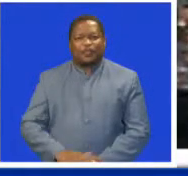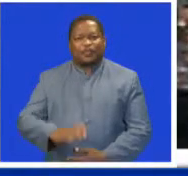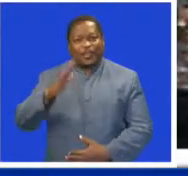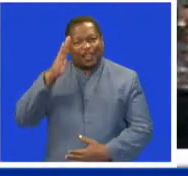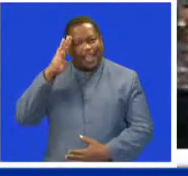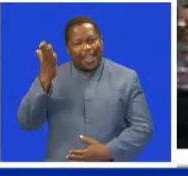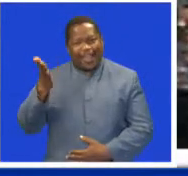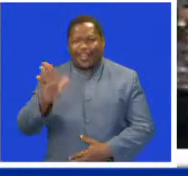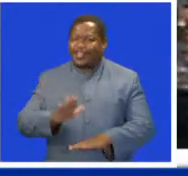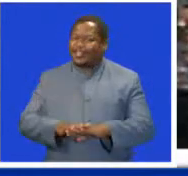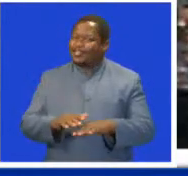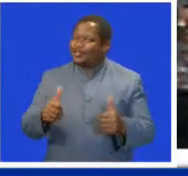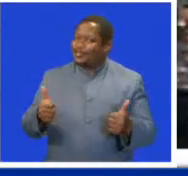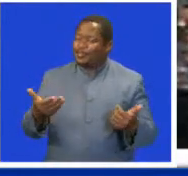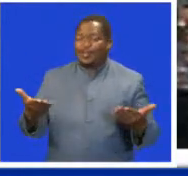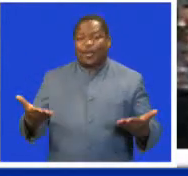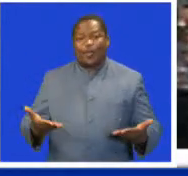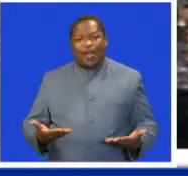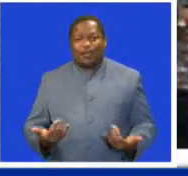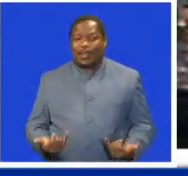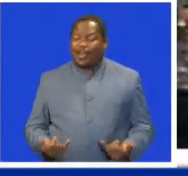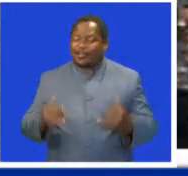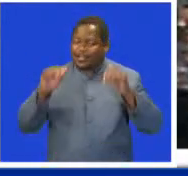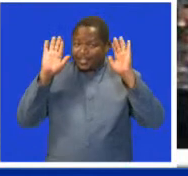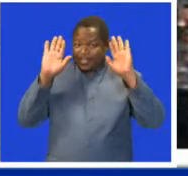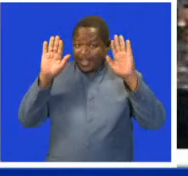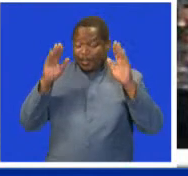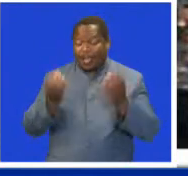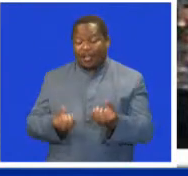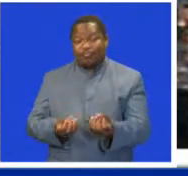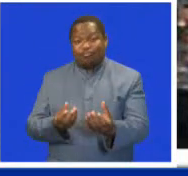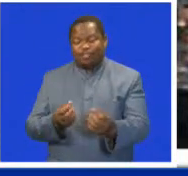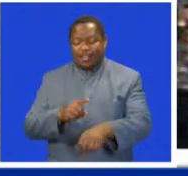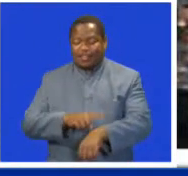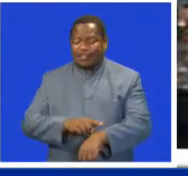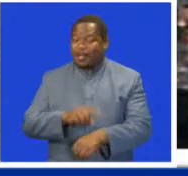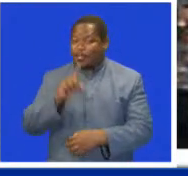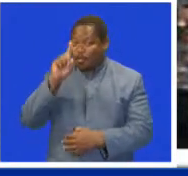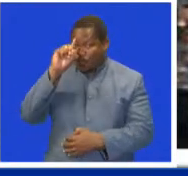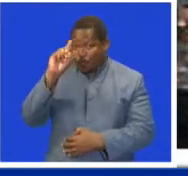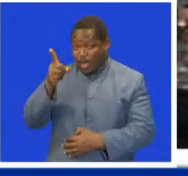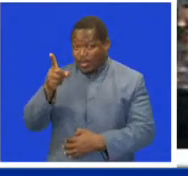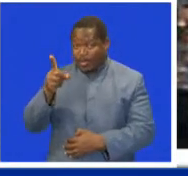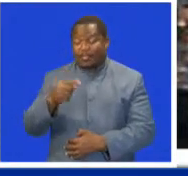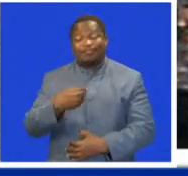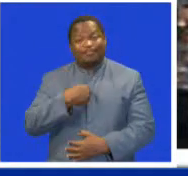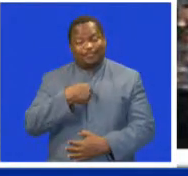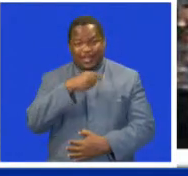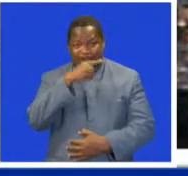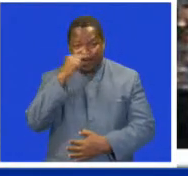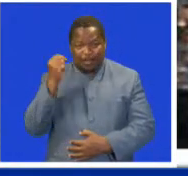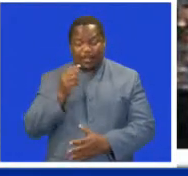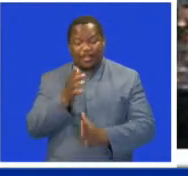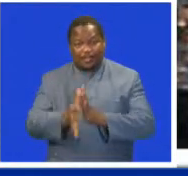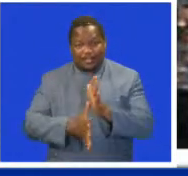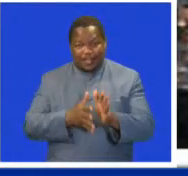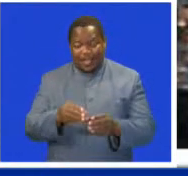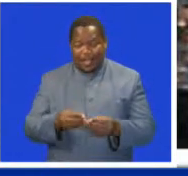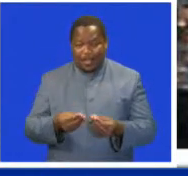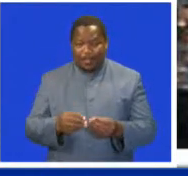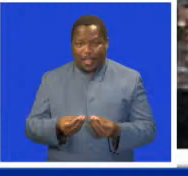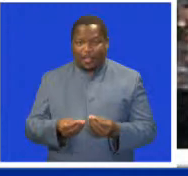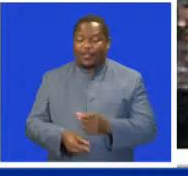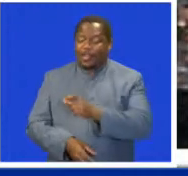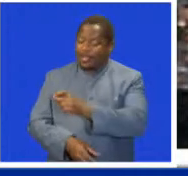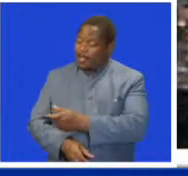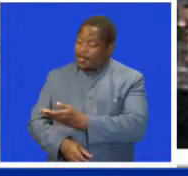malanga manje sinemukele Tindzabeni tasemini letselwa ngiyomsaka 24 be Eswatini TV libito lami ngingisamukelisiwe ngwakakhoza ngihambisana